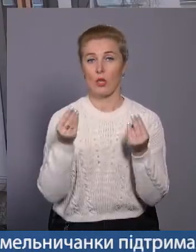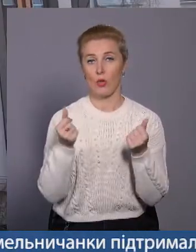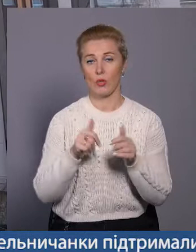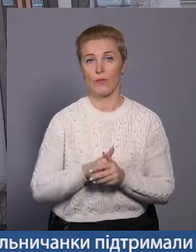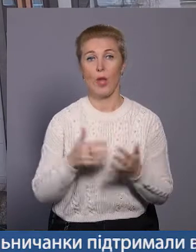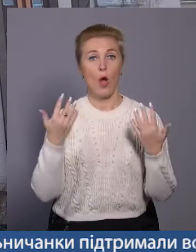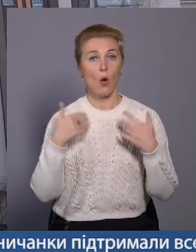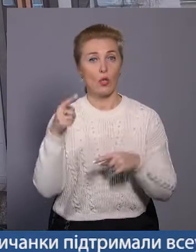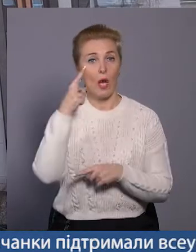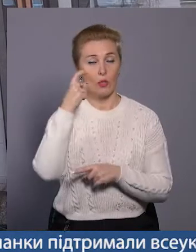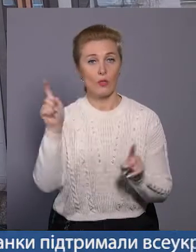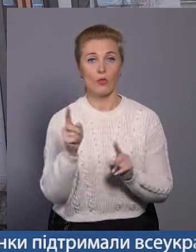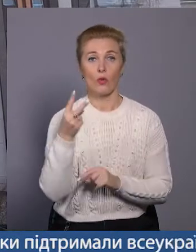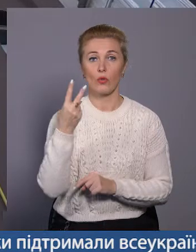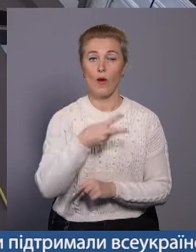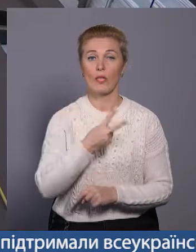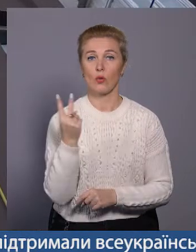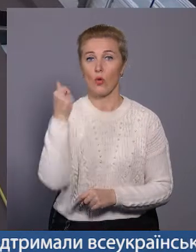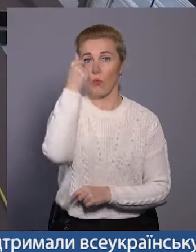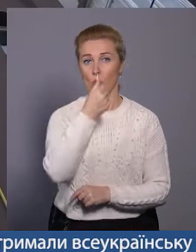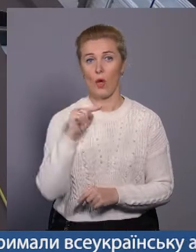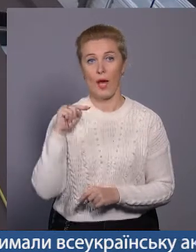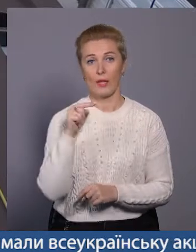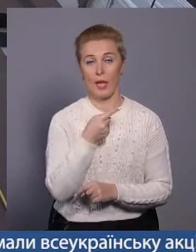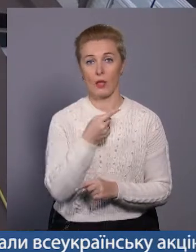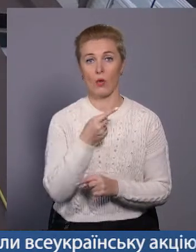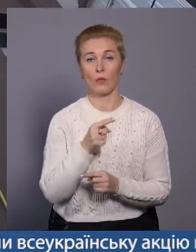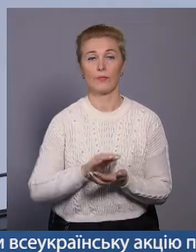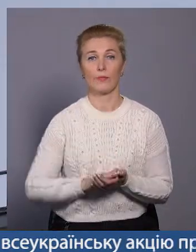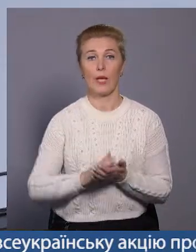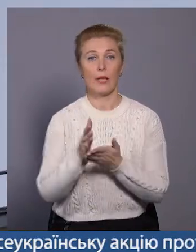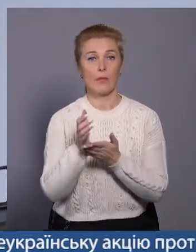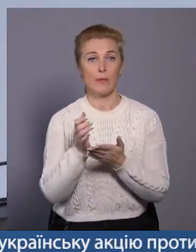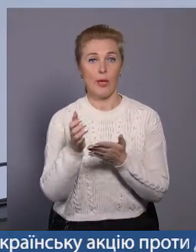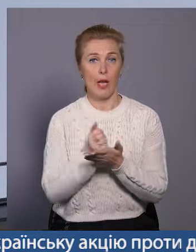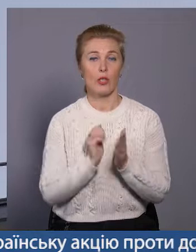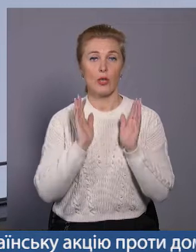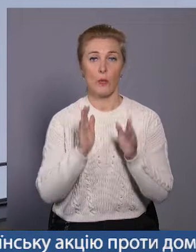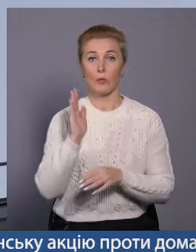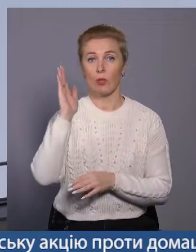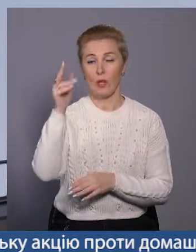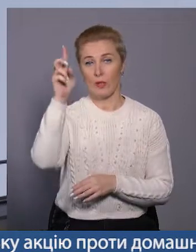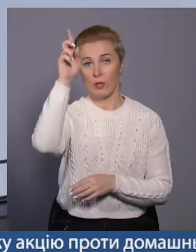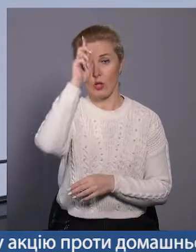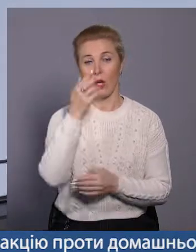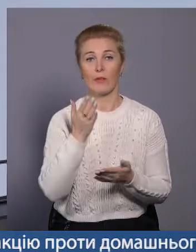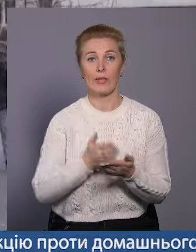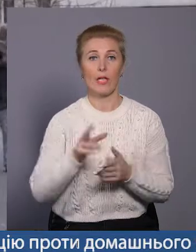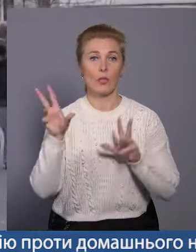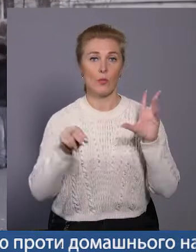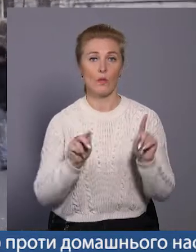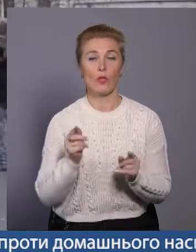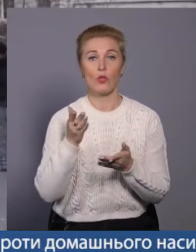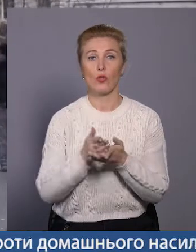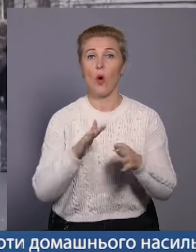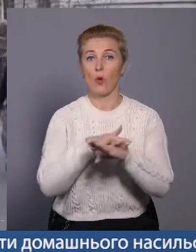Уже анонсовано, що у 2022-му енергоефективність та енергозбереження будуть пріоритетами держави, тож є сподівання, що